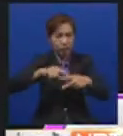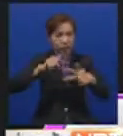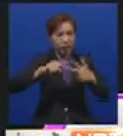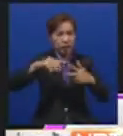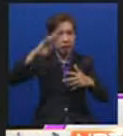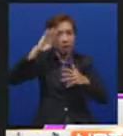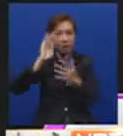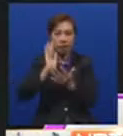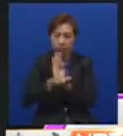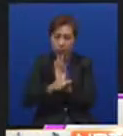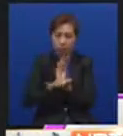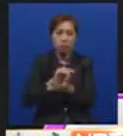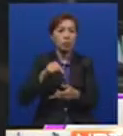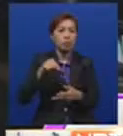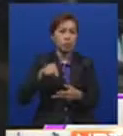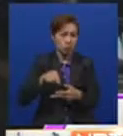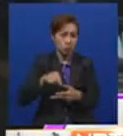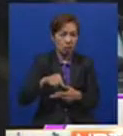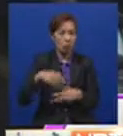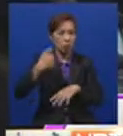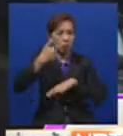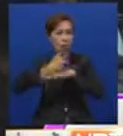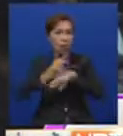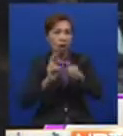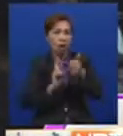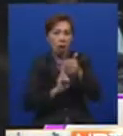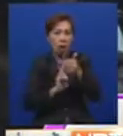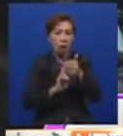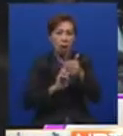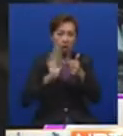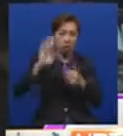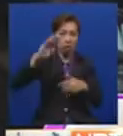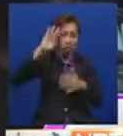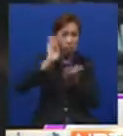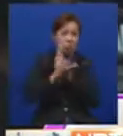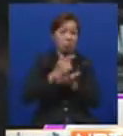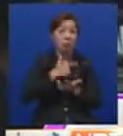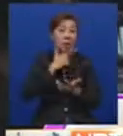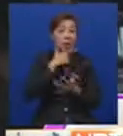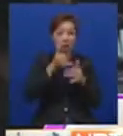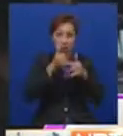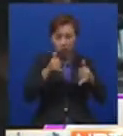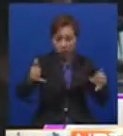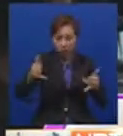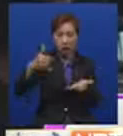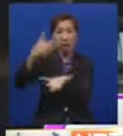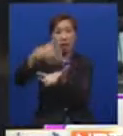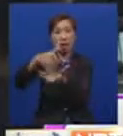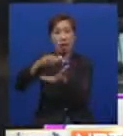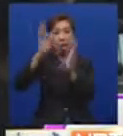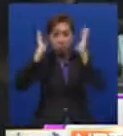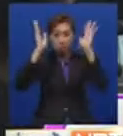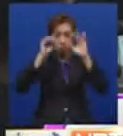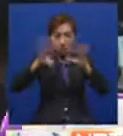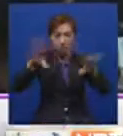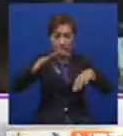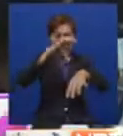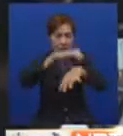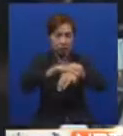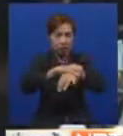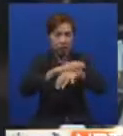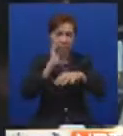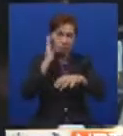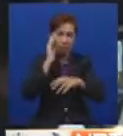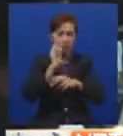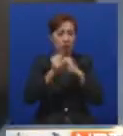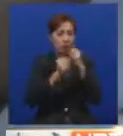ศักดิพัทธ์ชาวลักสกุลรองผู้บังคับการตำรวจภูธรจังหวัดแม่ฮ่องสอนแถลงผลการจับกุมนายจะบลูพรชัยธนะสิน